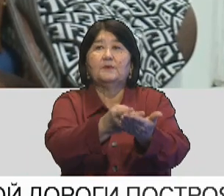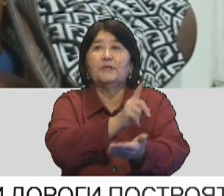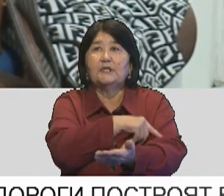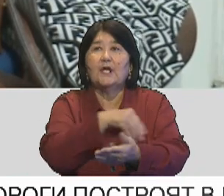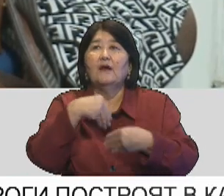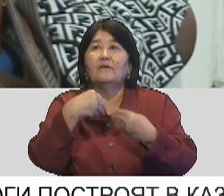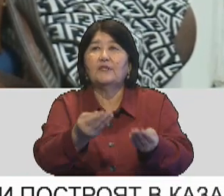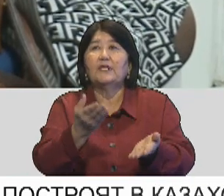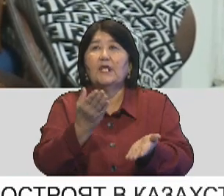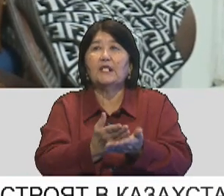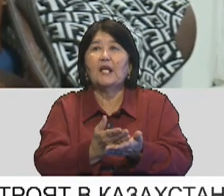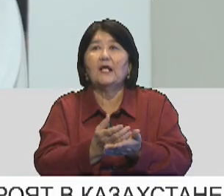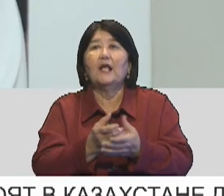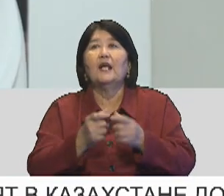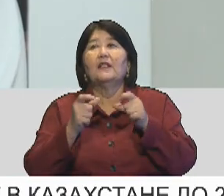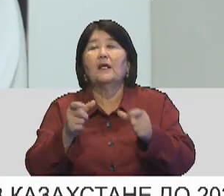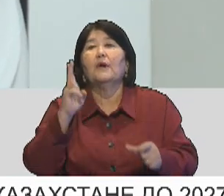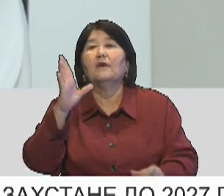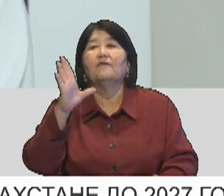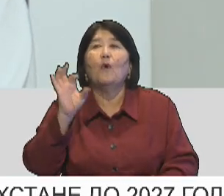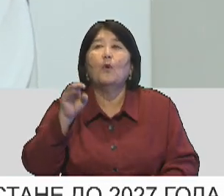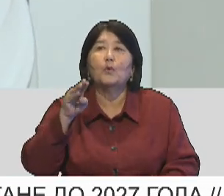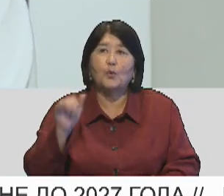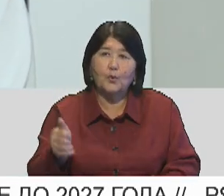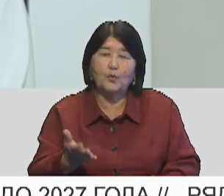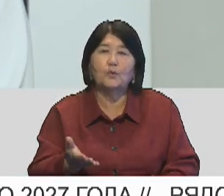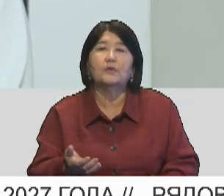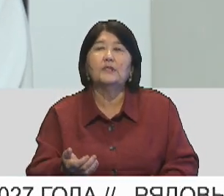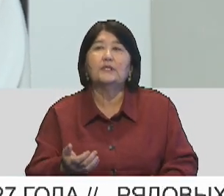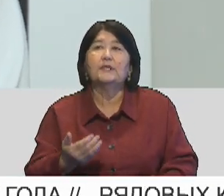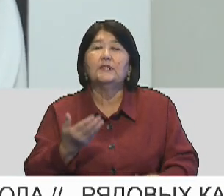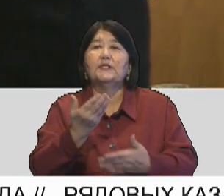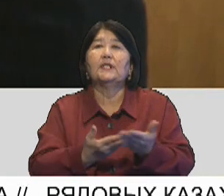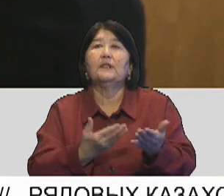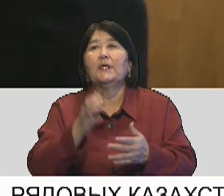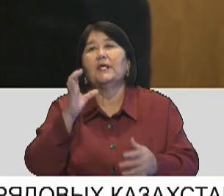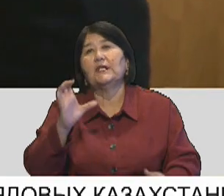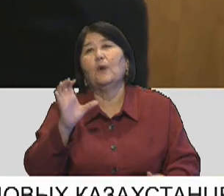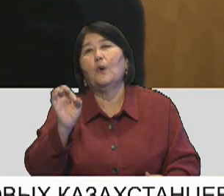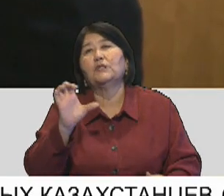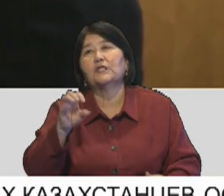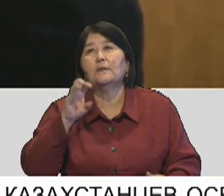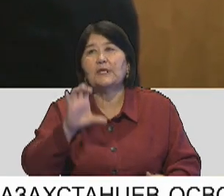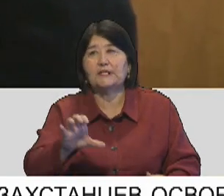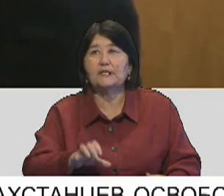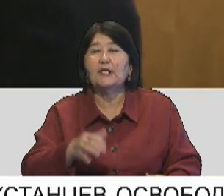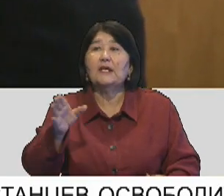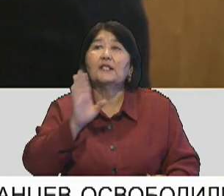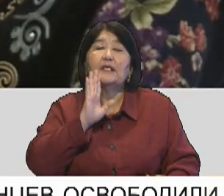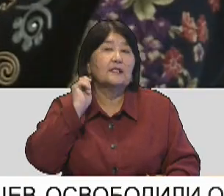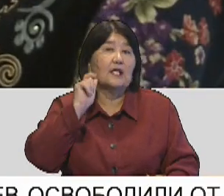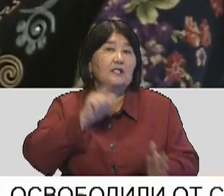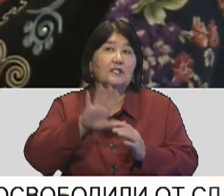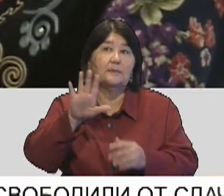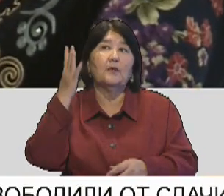выданы направлени на квоту вот в рамках умбе 75 лет